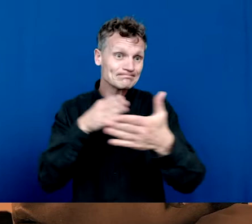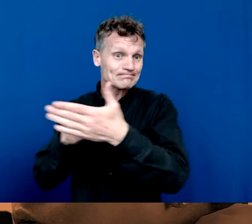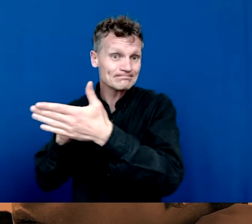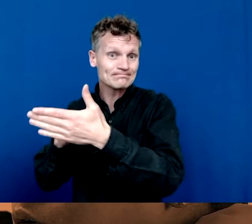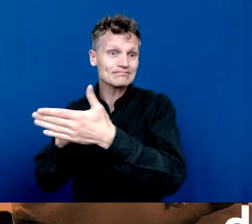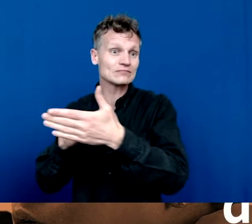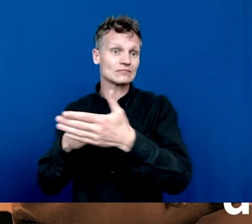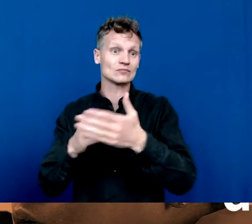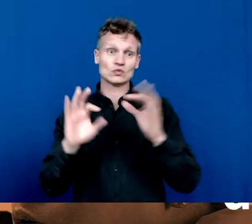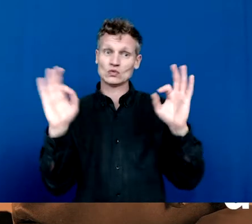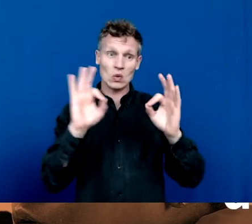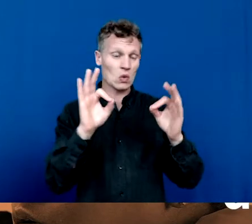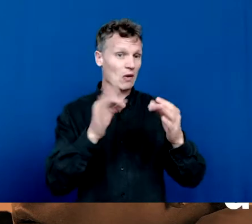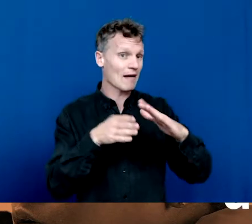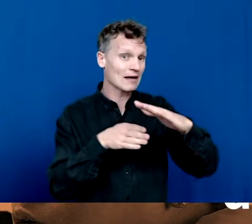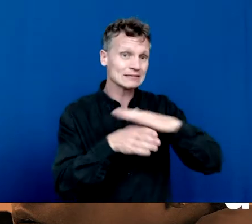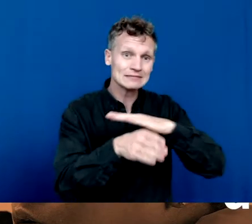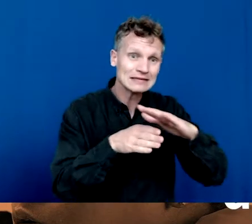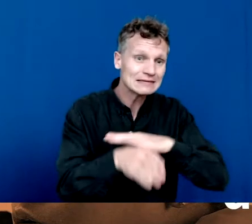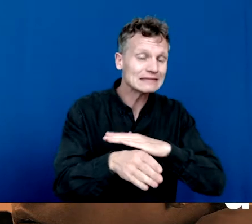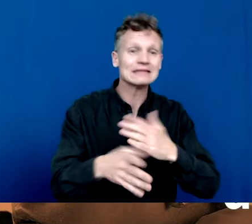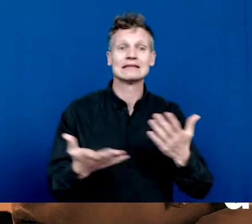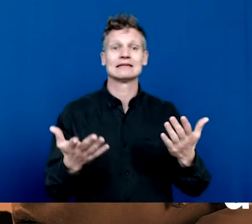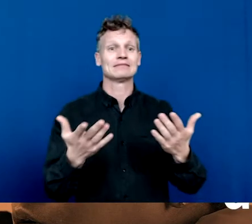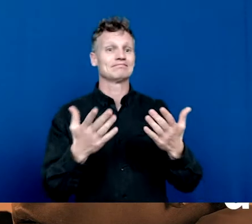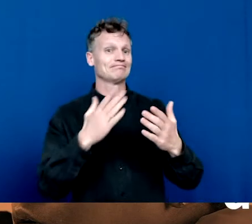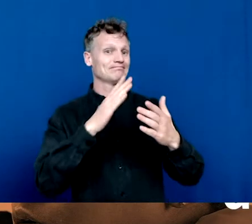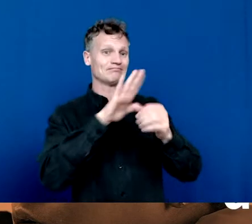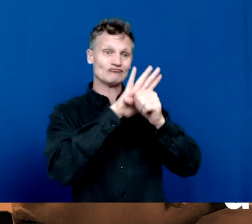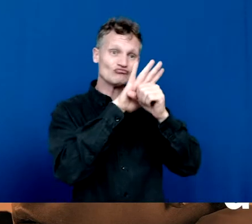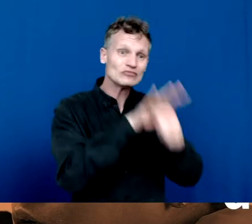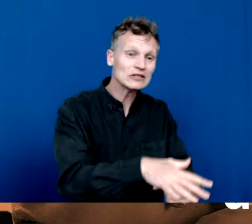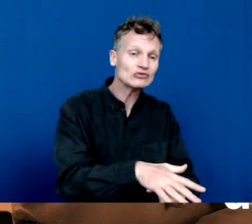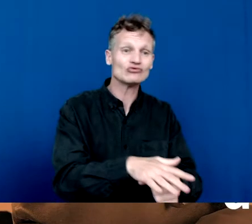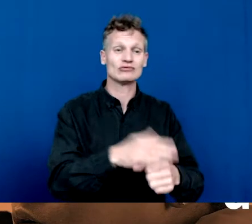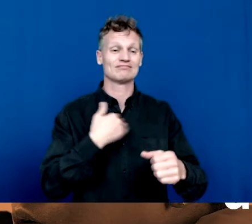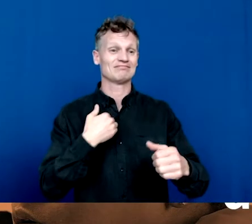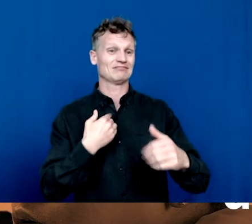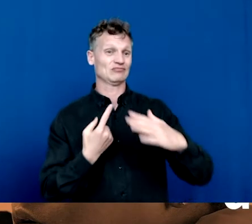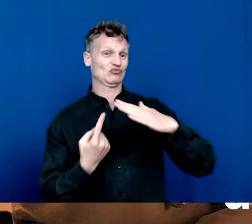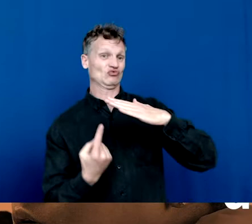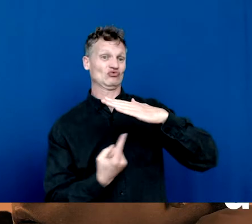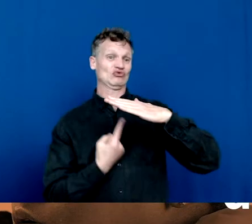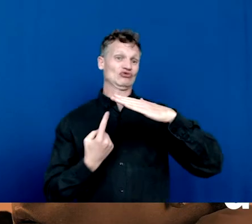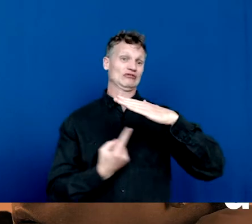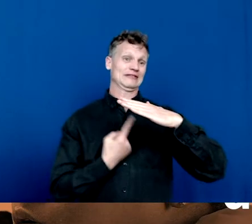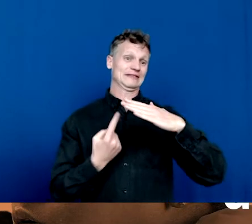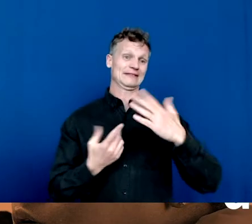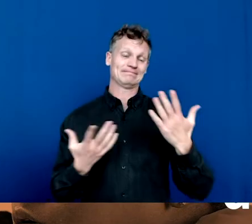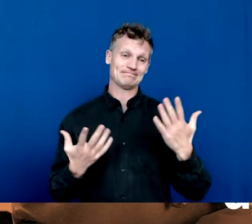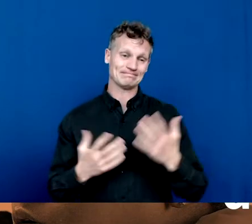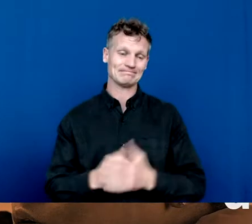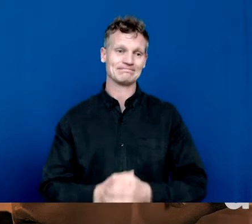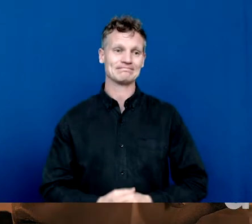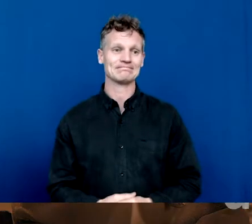en raison du manque d'accessibilité, de la discrimination et de l'isolement social.